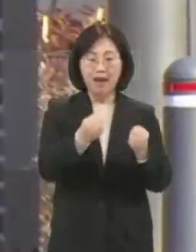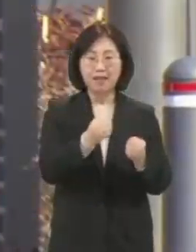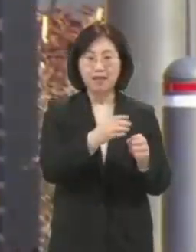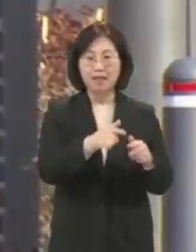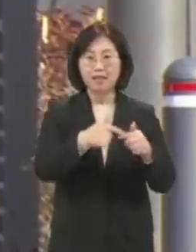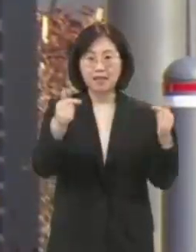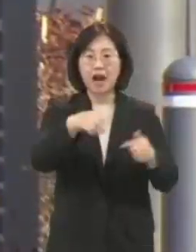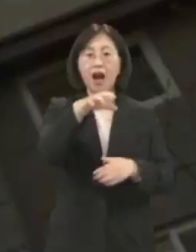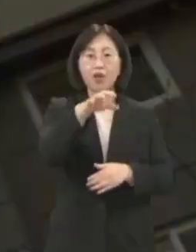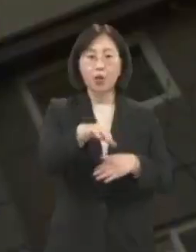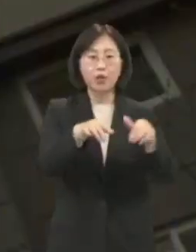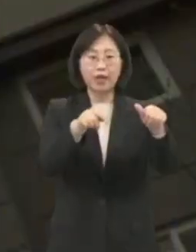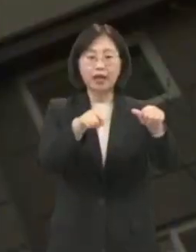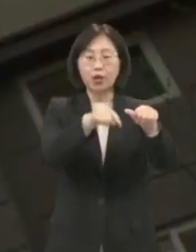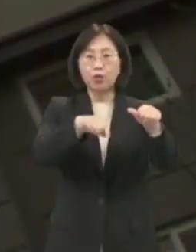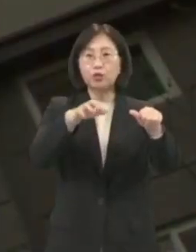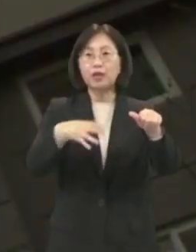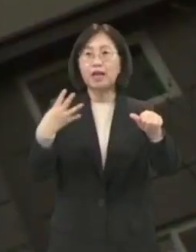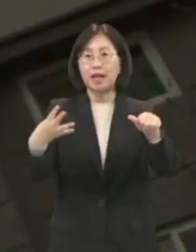네곳이 충청권으로 나타났습니다